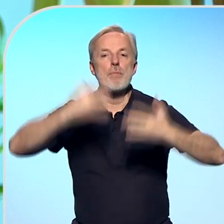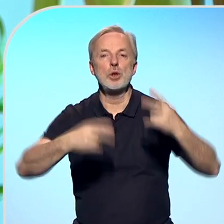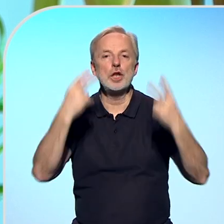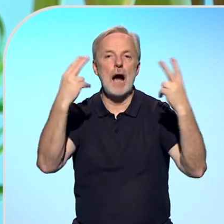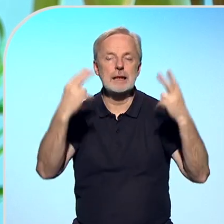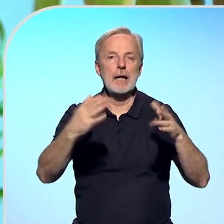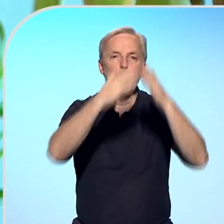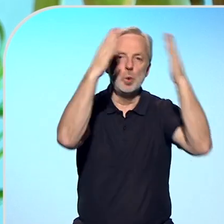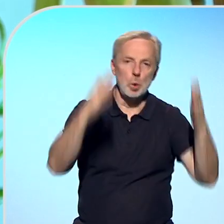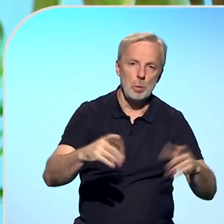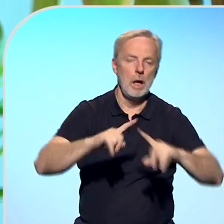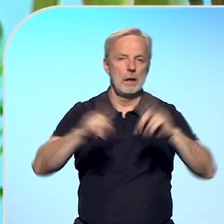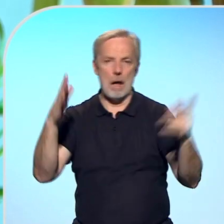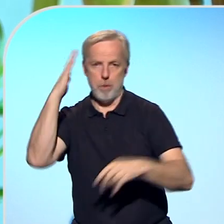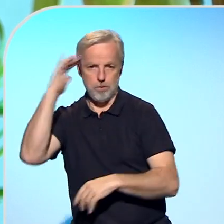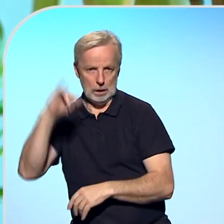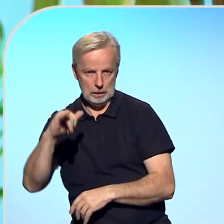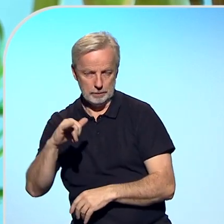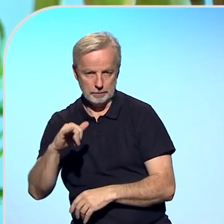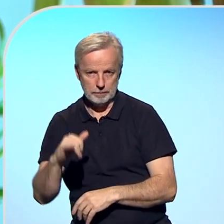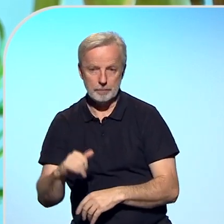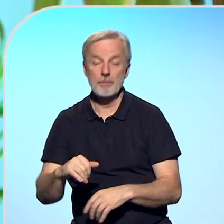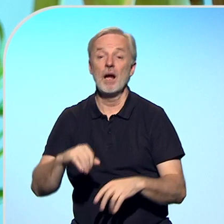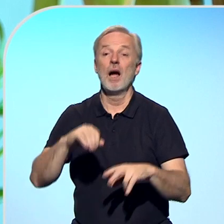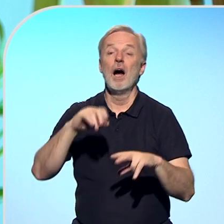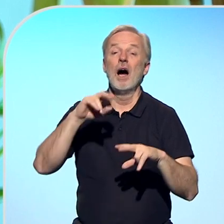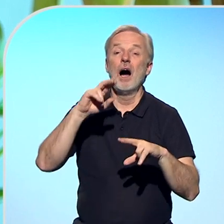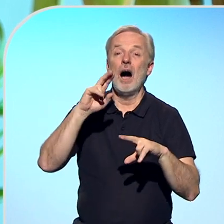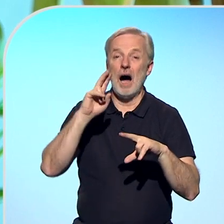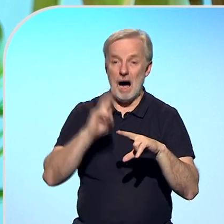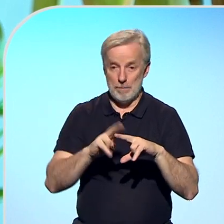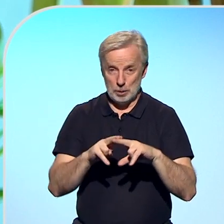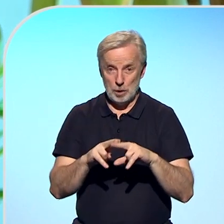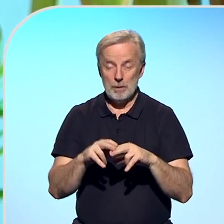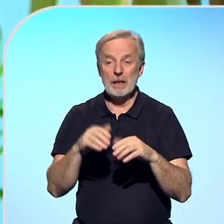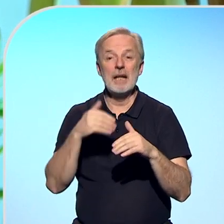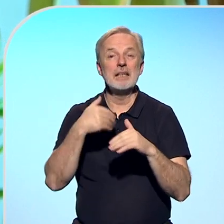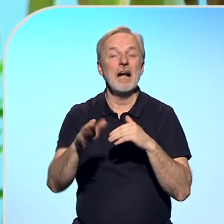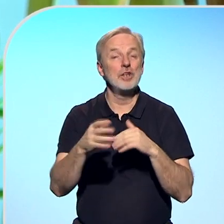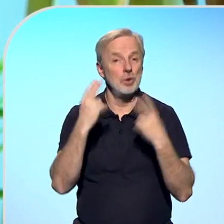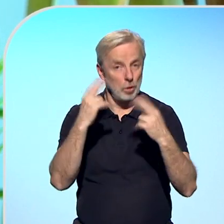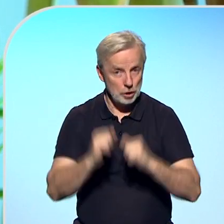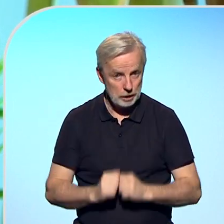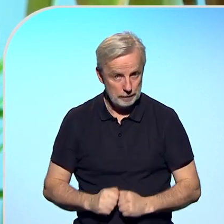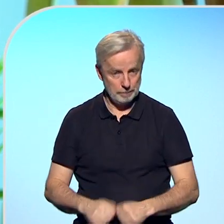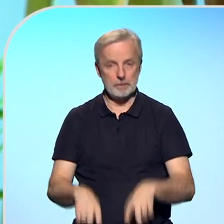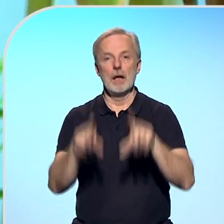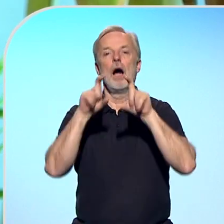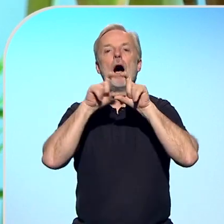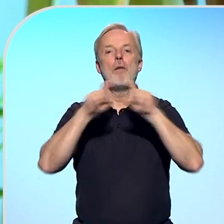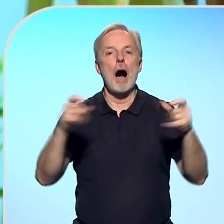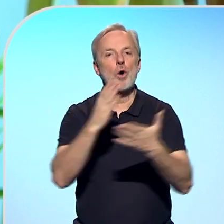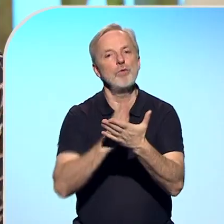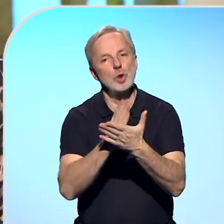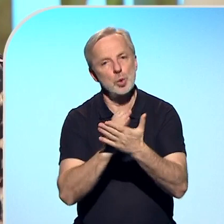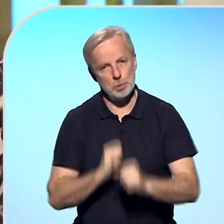môžu dopadnúť. A samozrejme potom má ďalej vplyv aj určité ako bankovné služby, ktoré tá banka ako môže